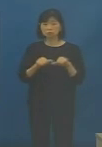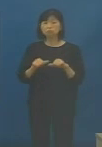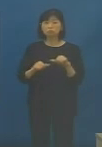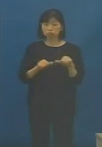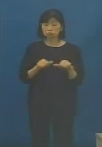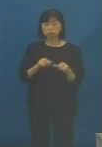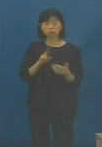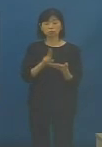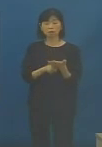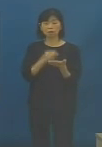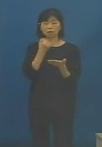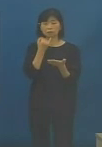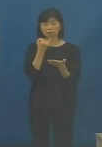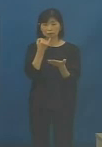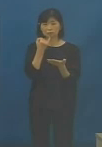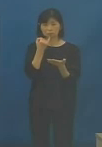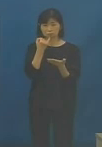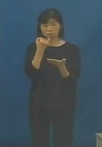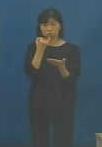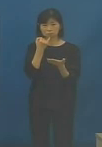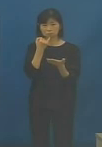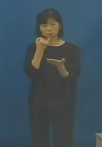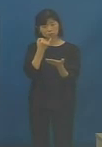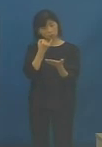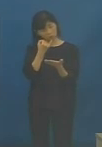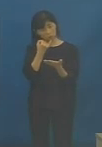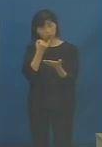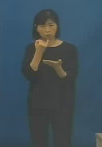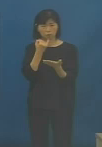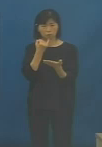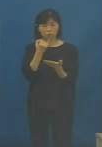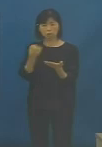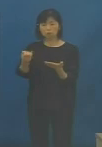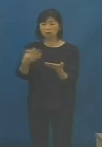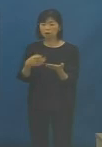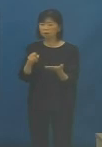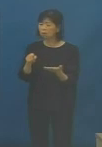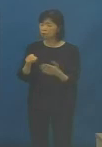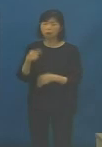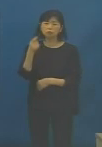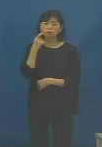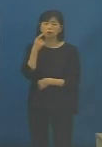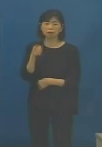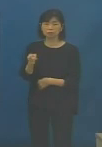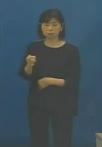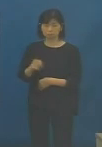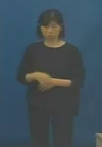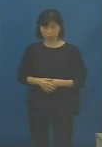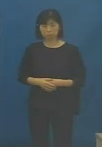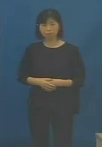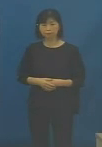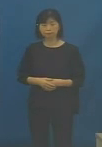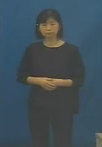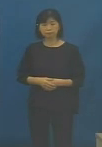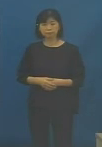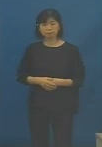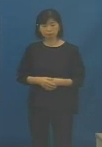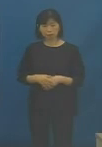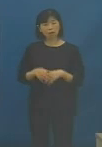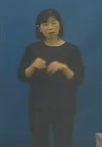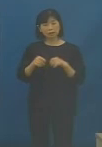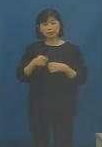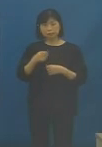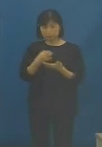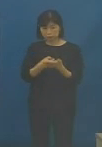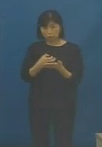ていいというふうにそれを喧伝されてますけどもそれは嘘です。それは規則裁量と行政上言われるものであり